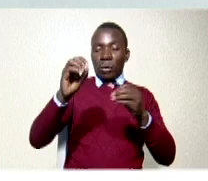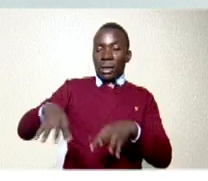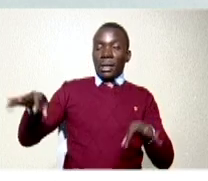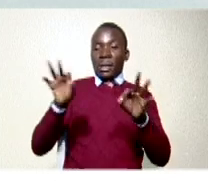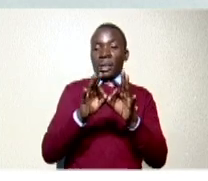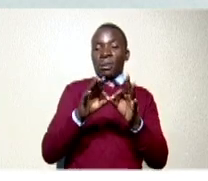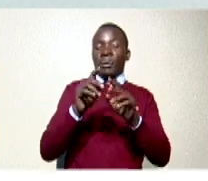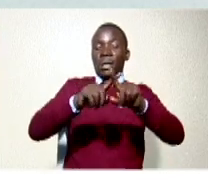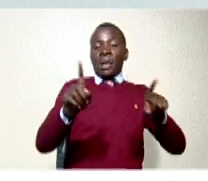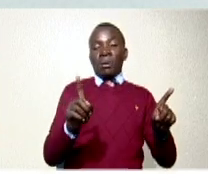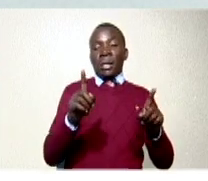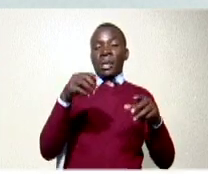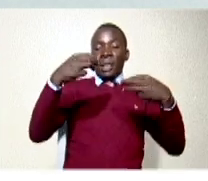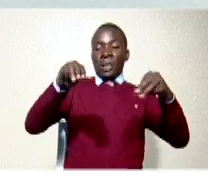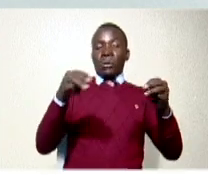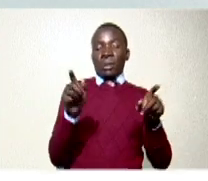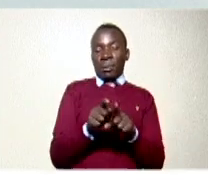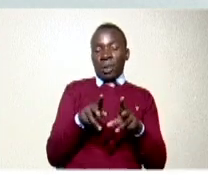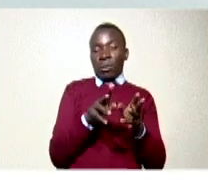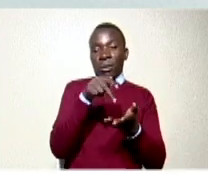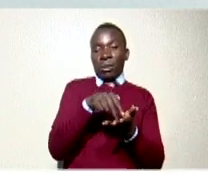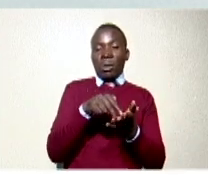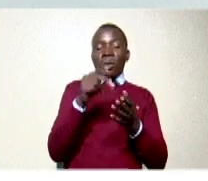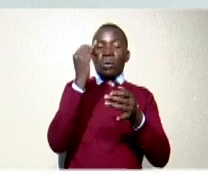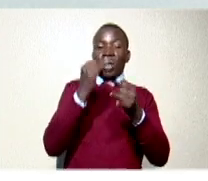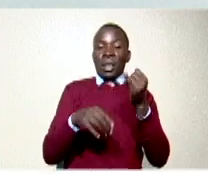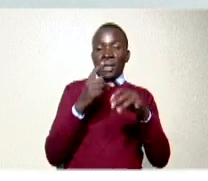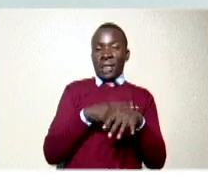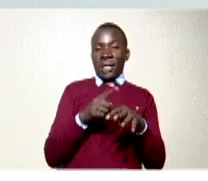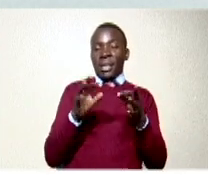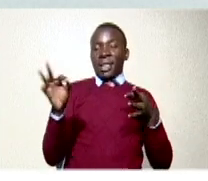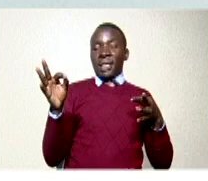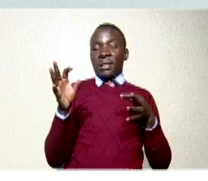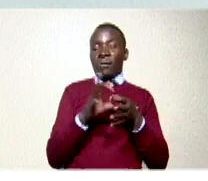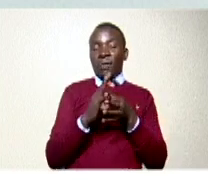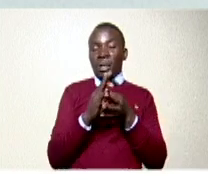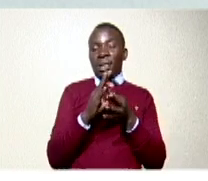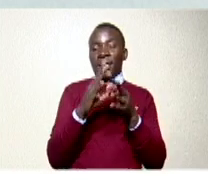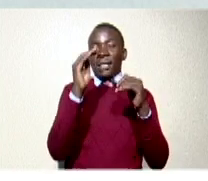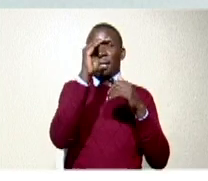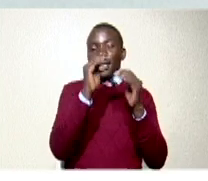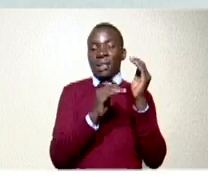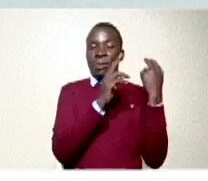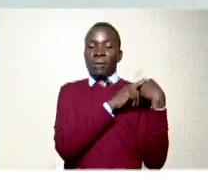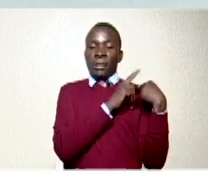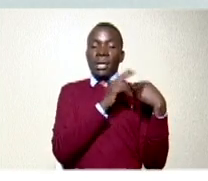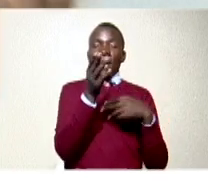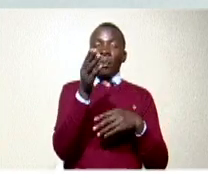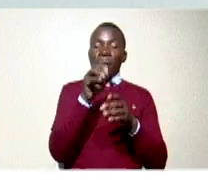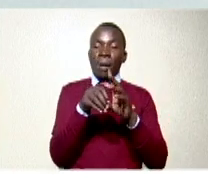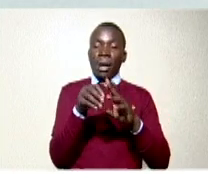so tumaze giye dukorana n'inzego zibishinzwe harimo abantu bacuruzaga amadovize ubwo bwa butemewe